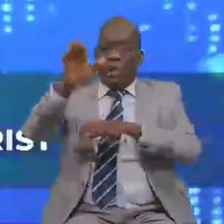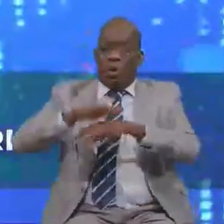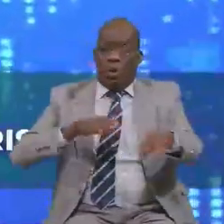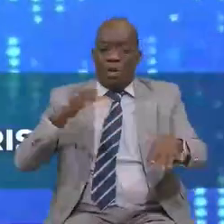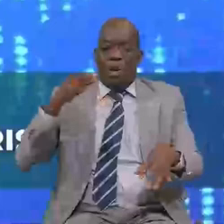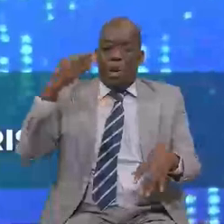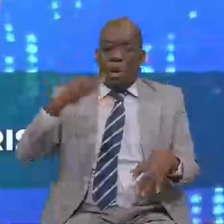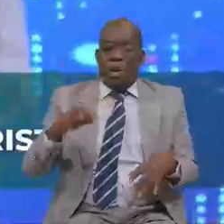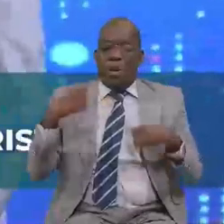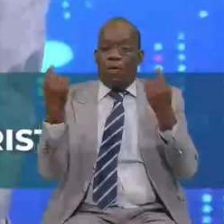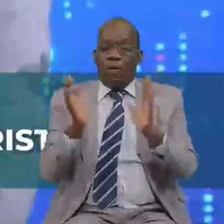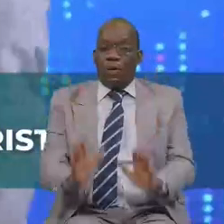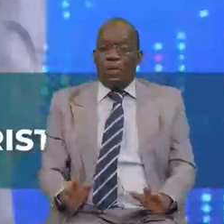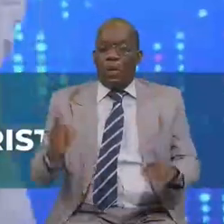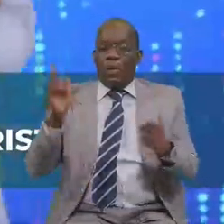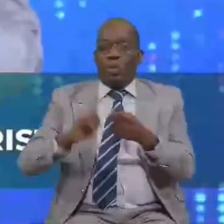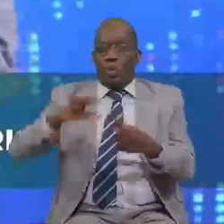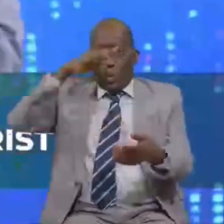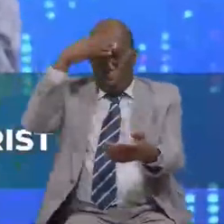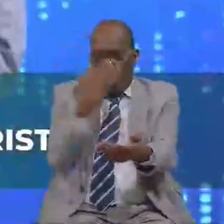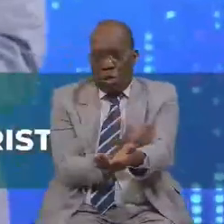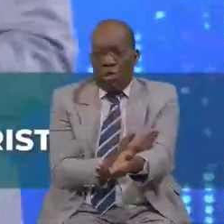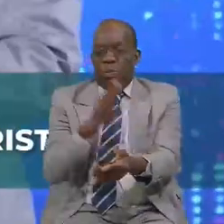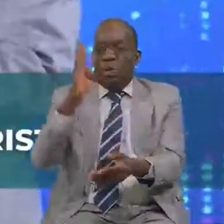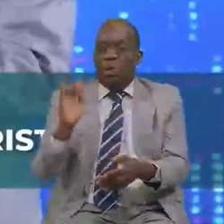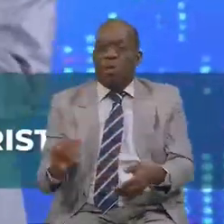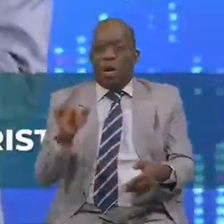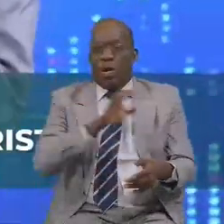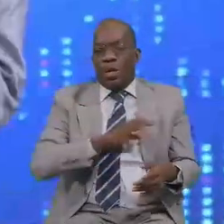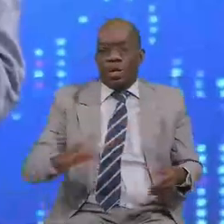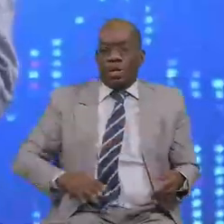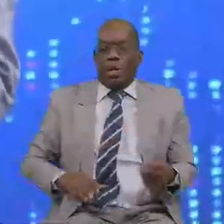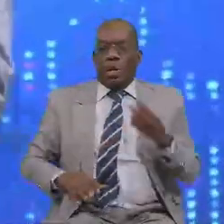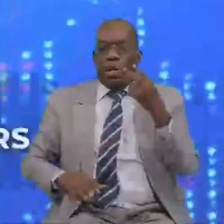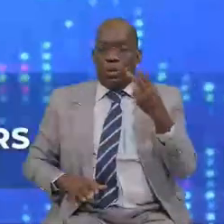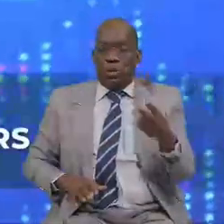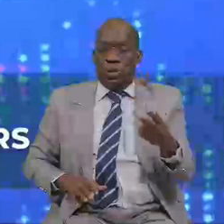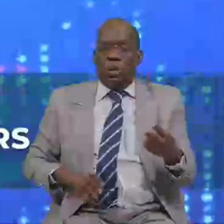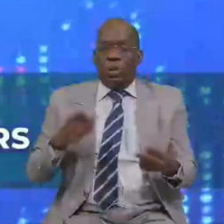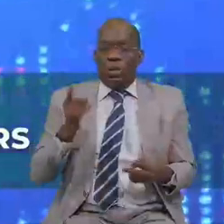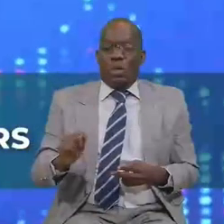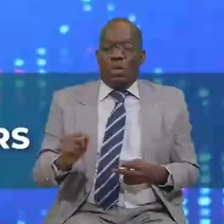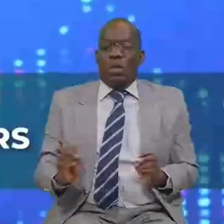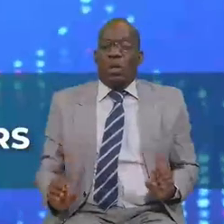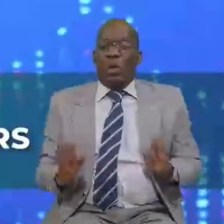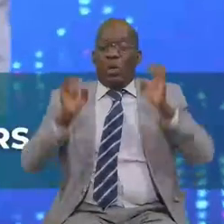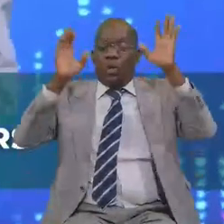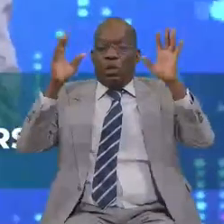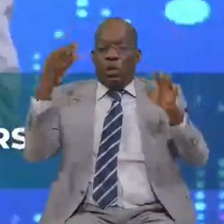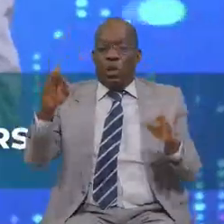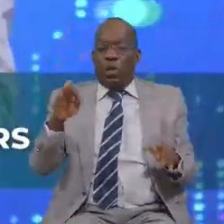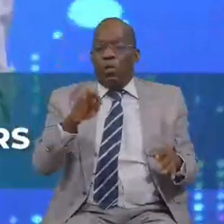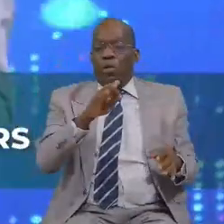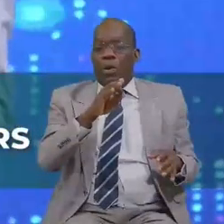pécheurs à la filiation par Christ. Deuxième élément, la consécration des fils en soldats de Christ.